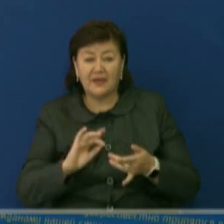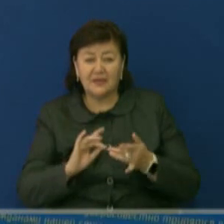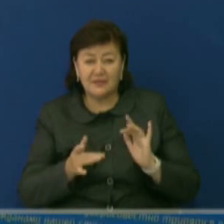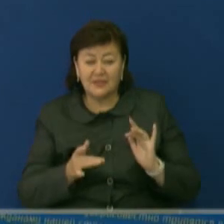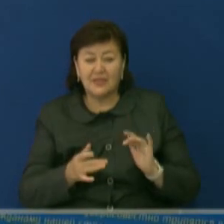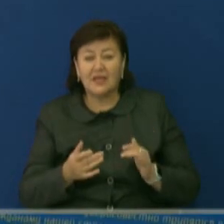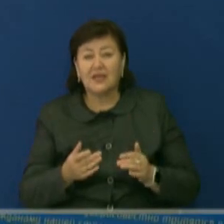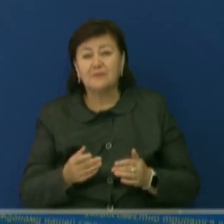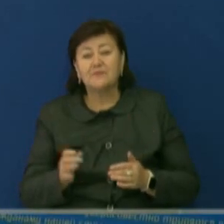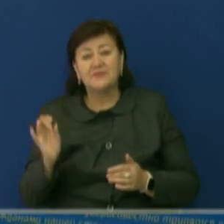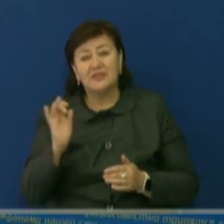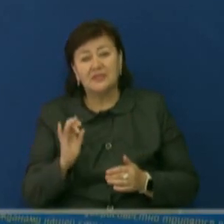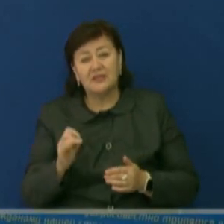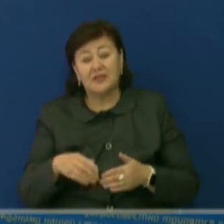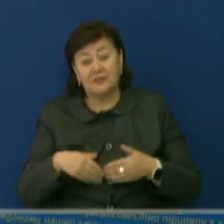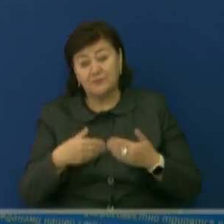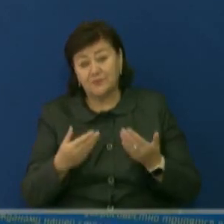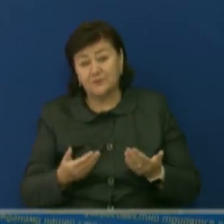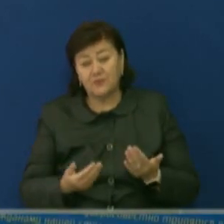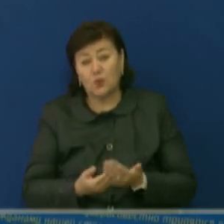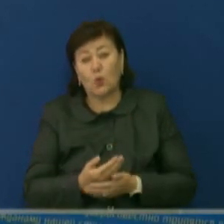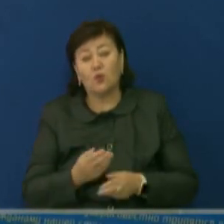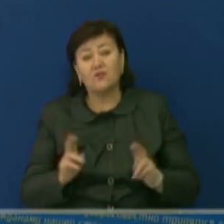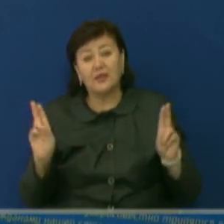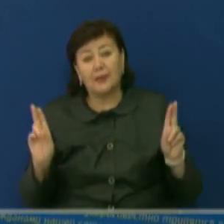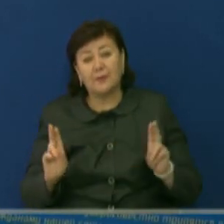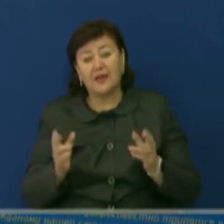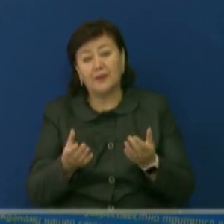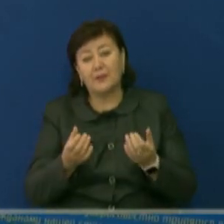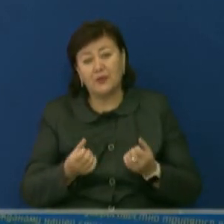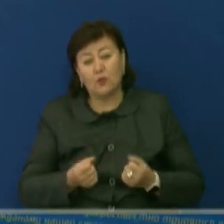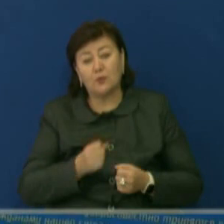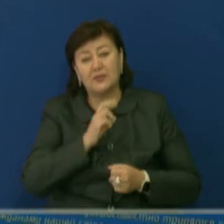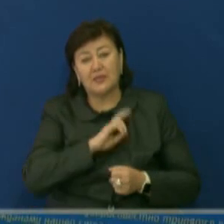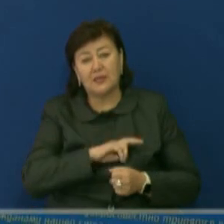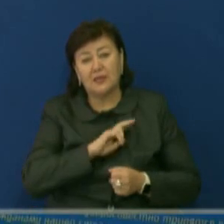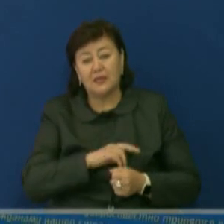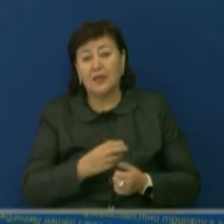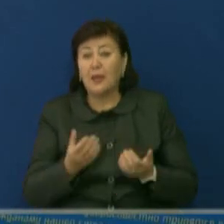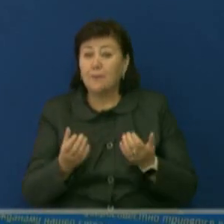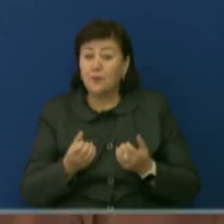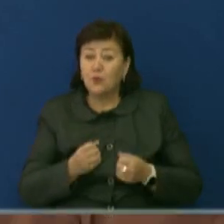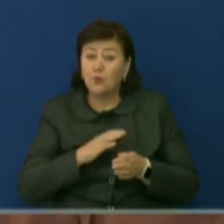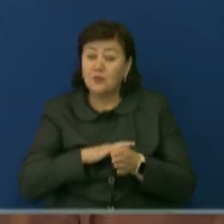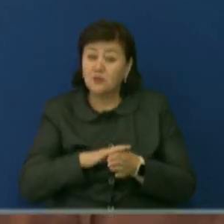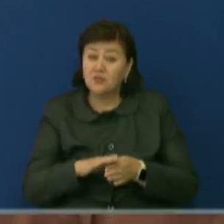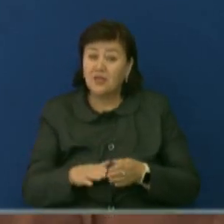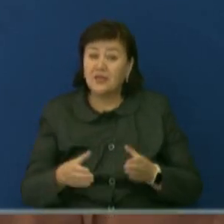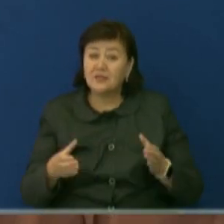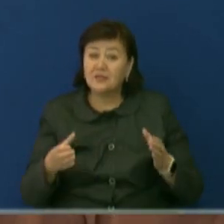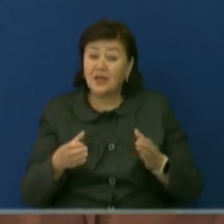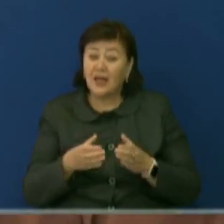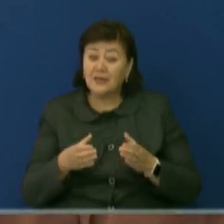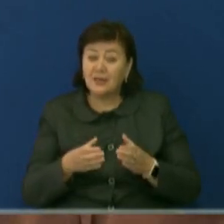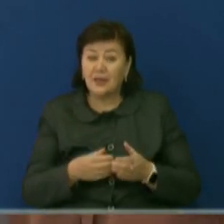сейчас идет от Министерства образования. Сейчас выходят новые правила о приеме на работу. И прием осуществляется коллегиально. Сегодня в